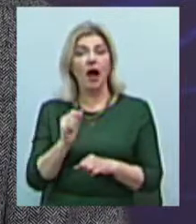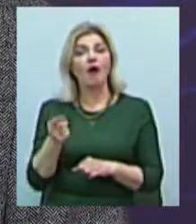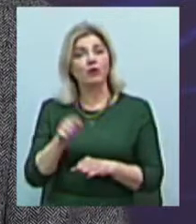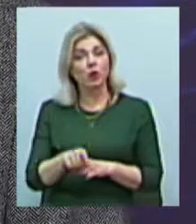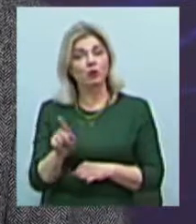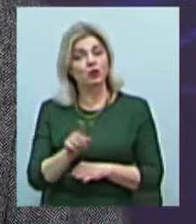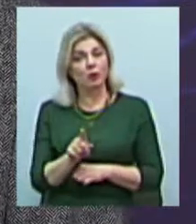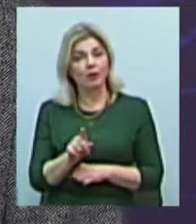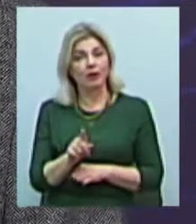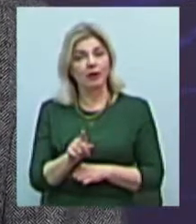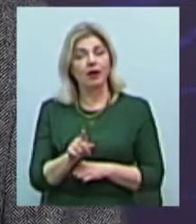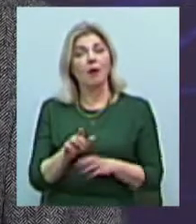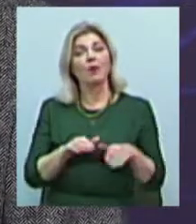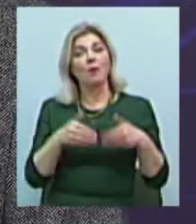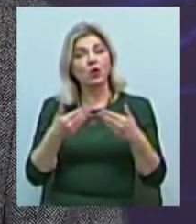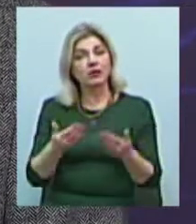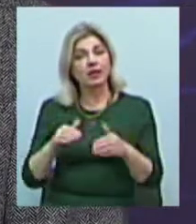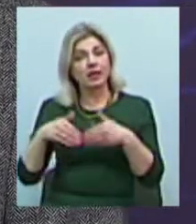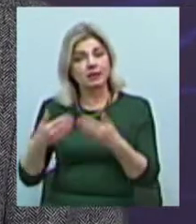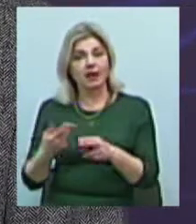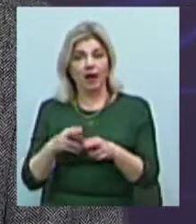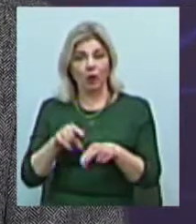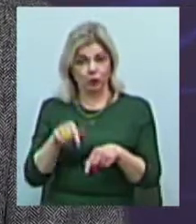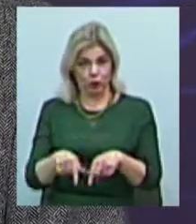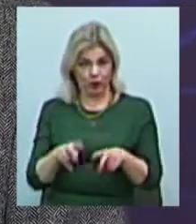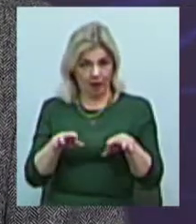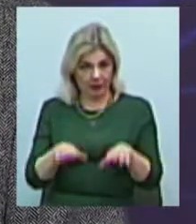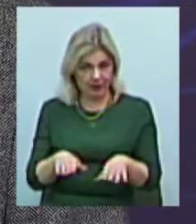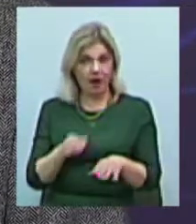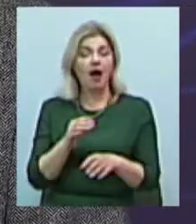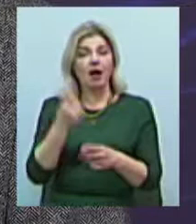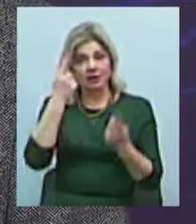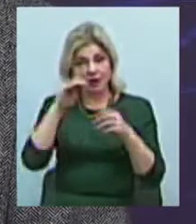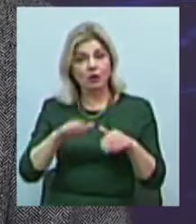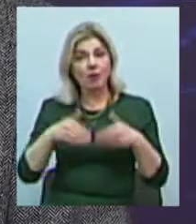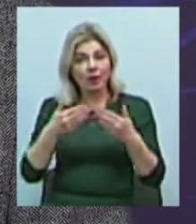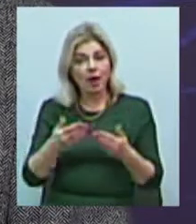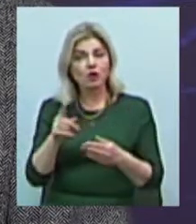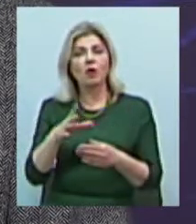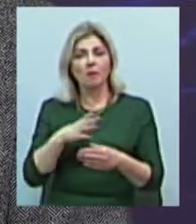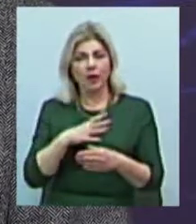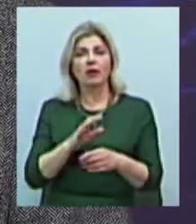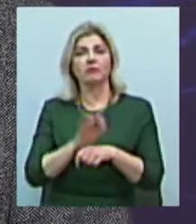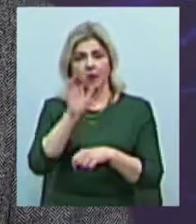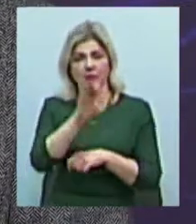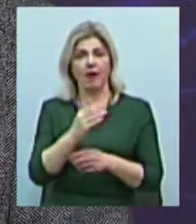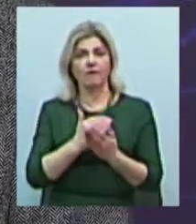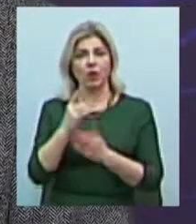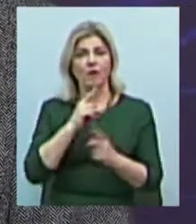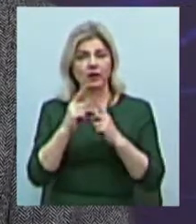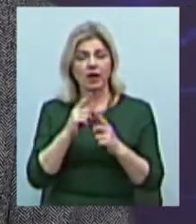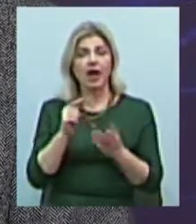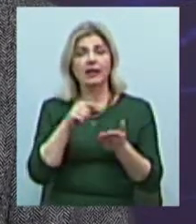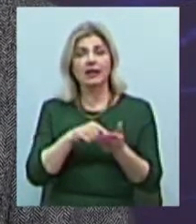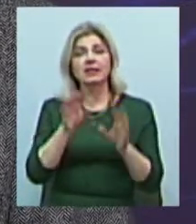щоб пропозиції, які тут на місцях розробляються, щоб вони йшли дійсно у Верховну Раду і ті